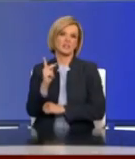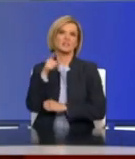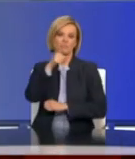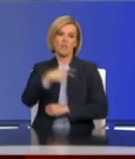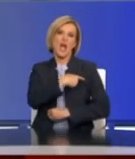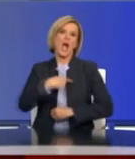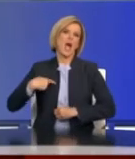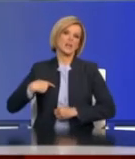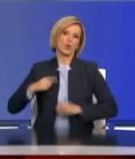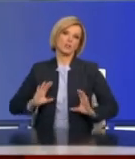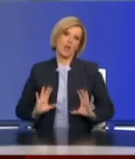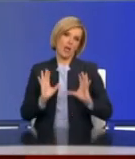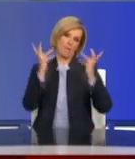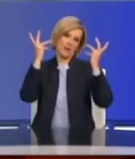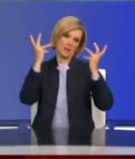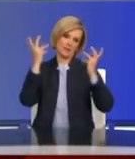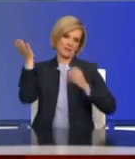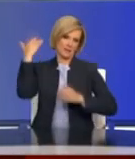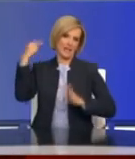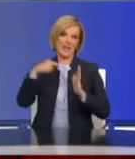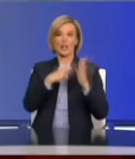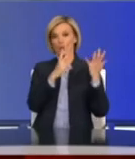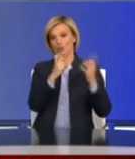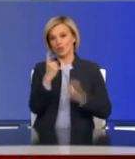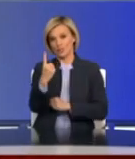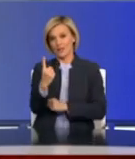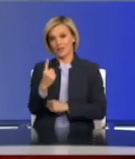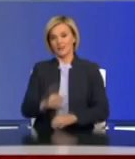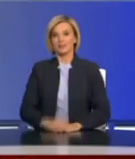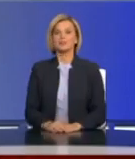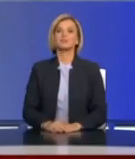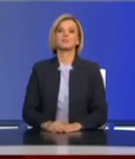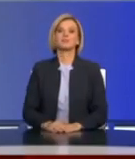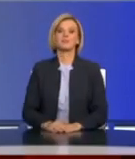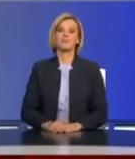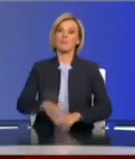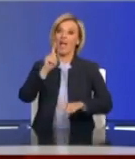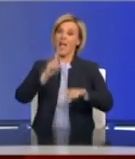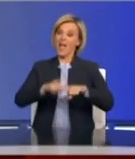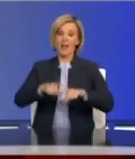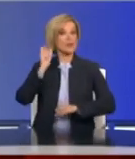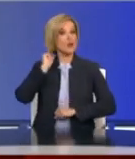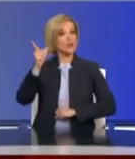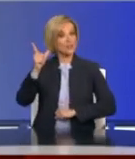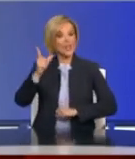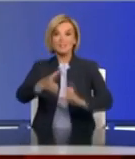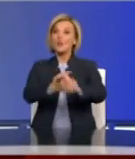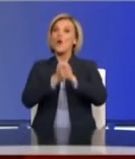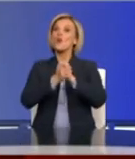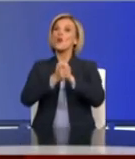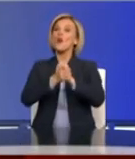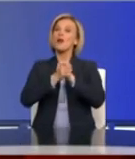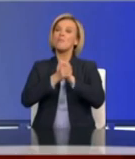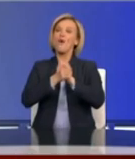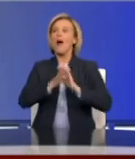της τηλεοπτικής μετάδοσης της παρέλασης της 25ης Μαρτίου. Η Ελλάδα γιορτάζει σήμερα χρόνια πολλά, Έλληνες, όπου και αν βρίσκεστε ανά τον κόσμο.